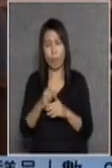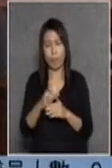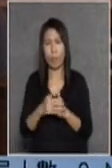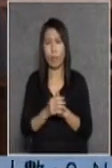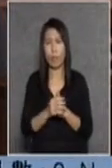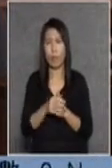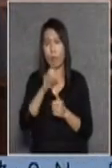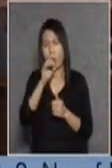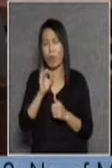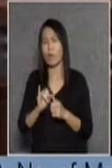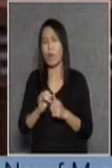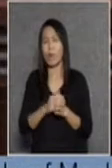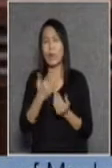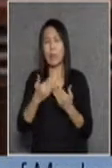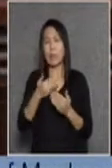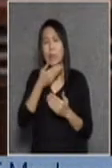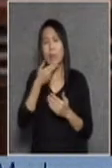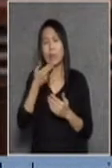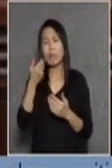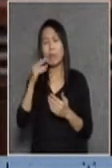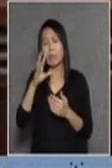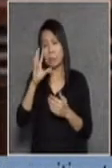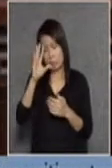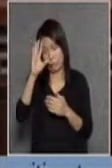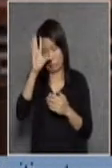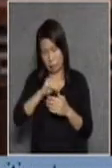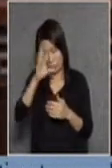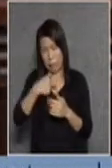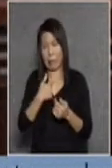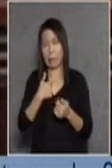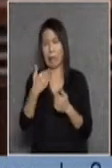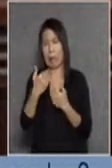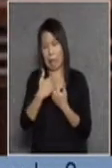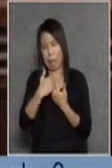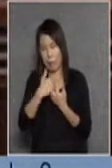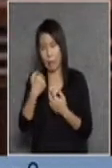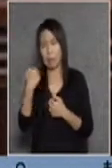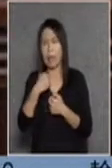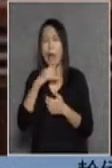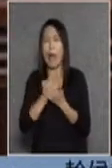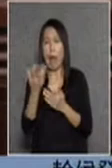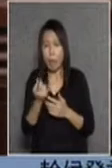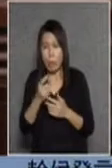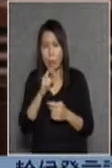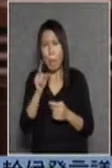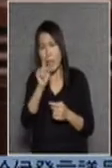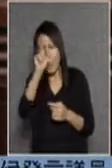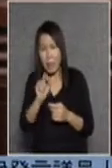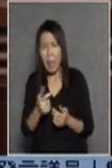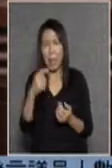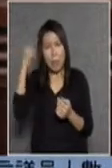講得唔好聽咧，就係由朝到晚都係坐喺度挨打嘅啫，嚇係睇下歐洲有咩問題，美國有咩問題係影響我